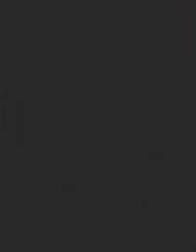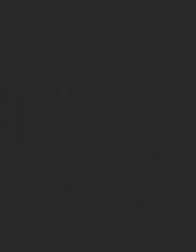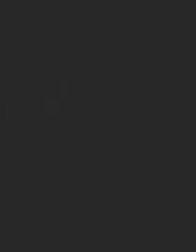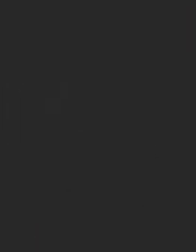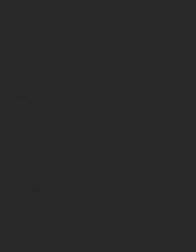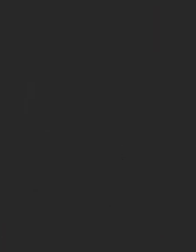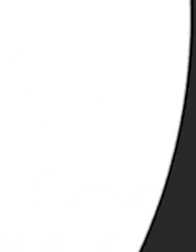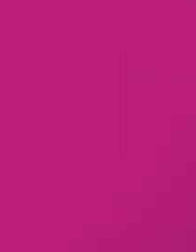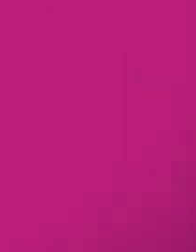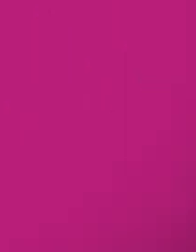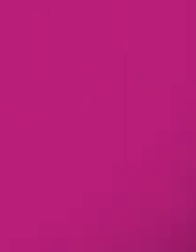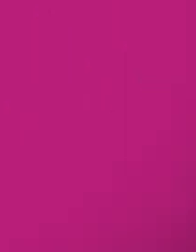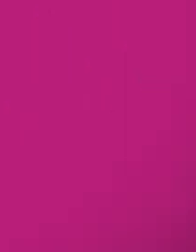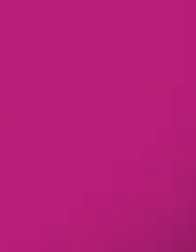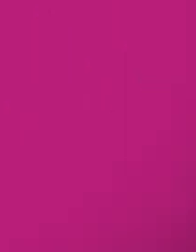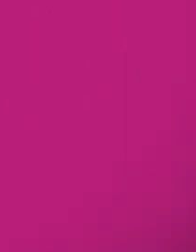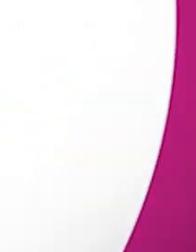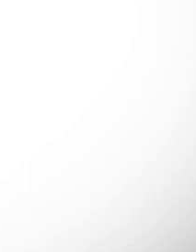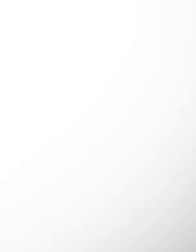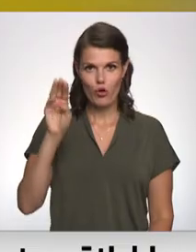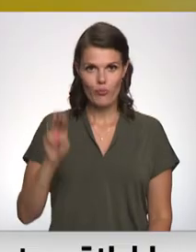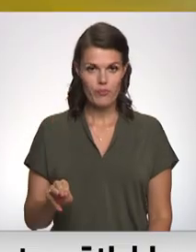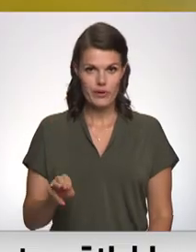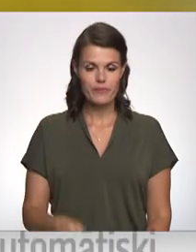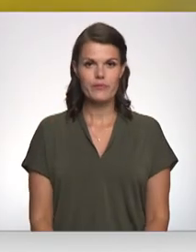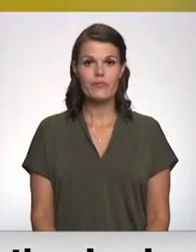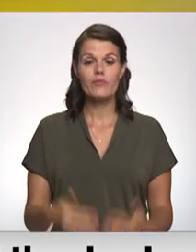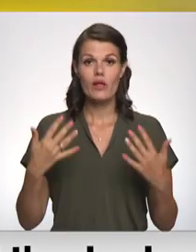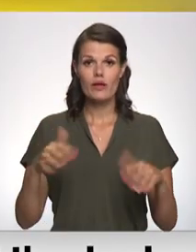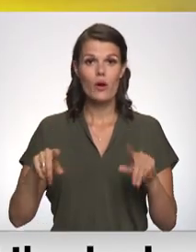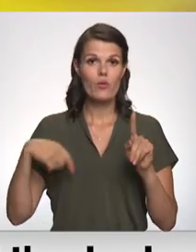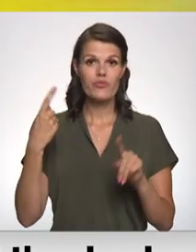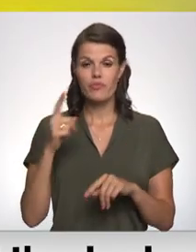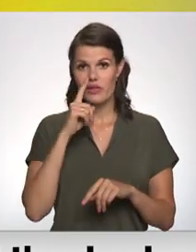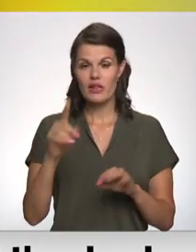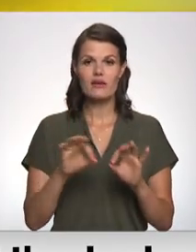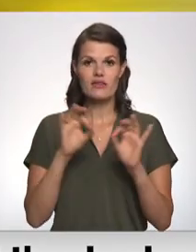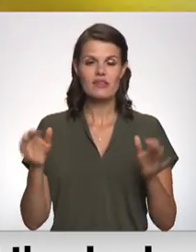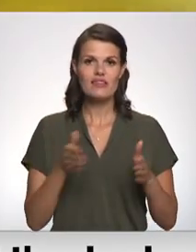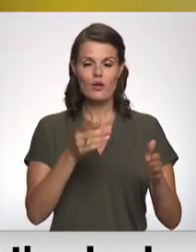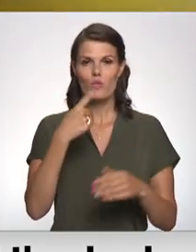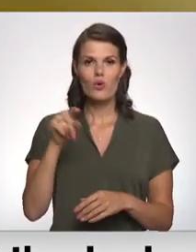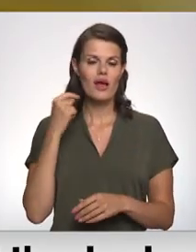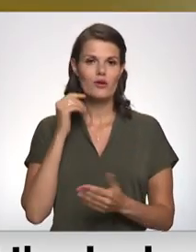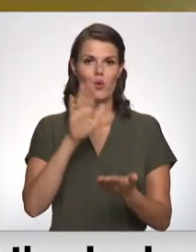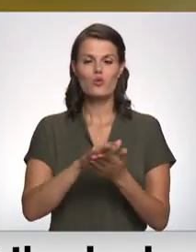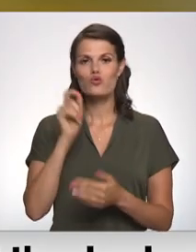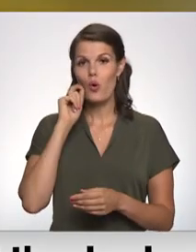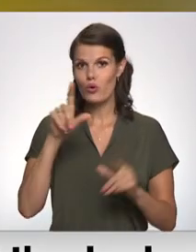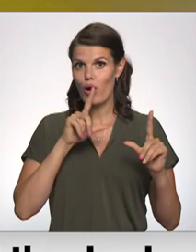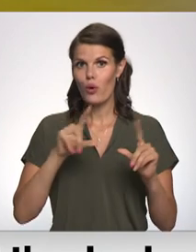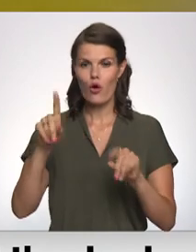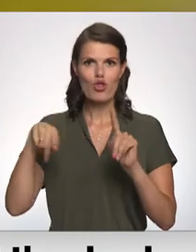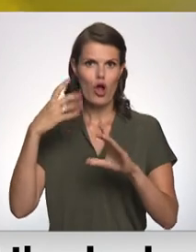Re, viss ēters ir te! Jo nākamās nedēļas sākumā ceļā no Rīgas uz Ukrainu dosies nākamā